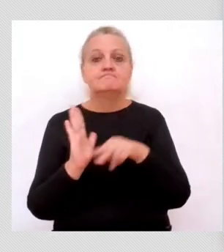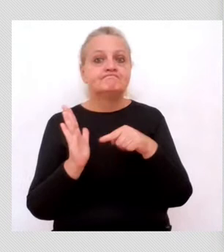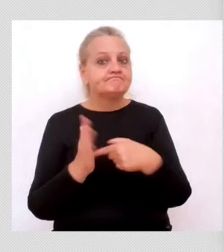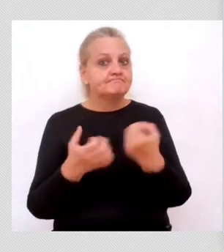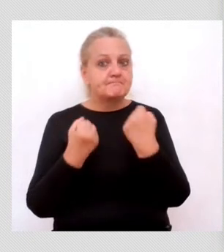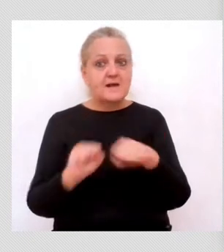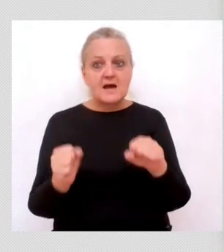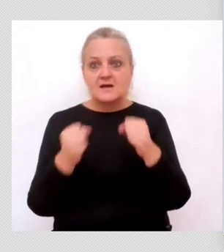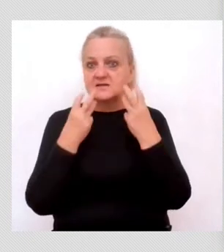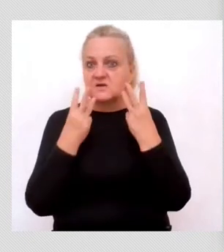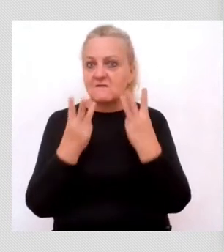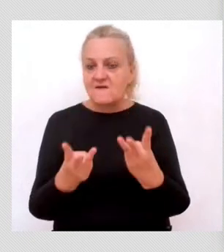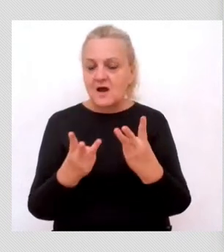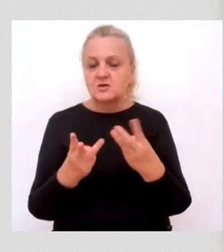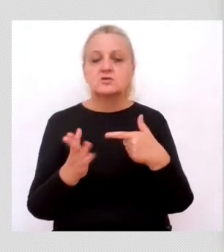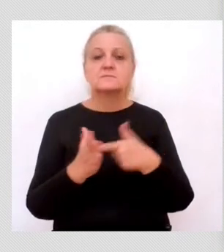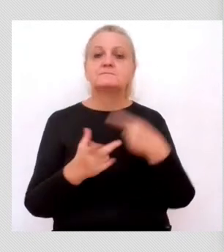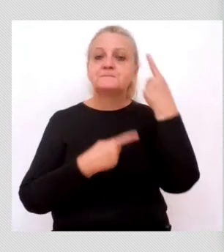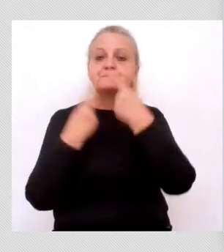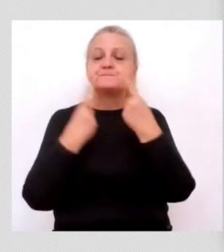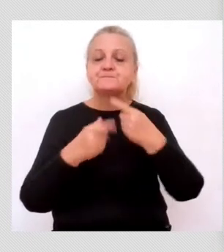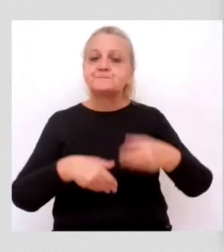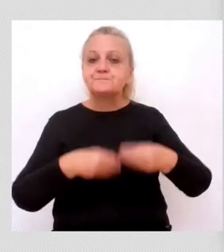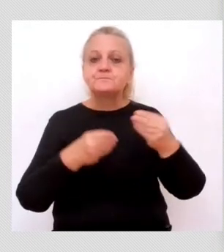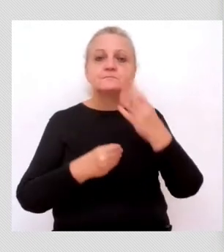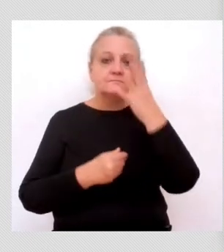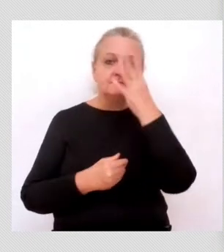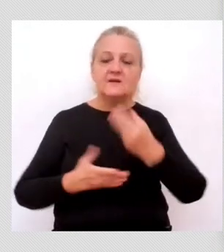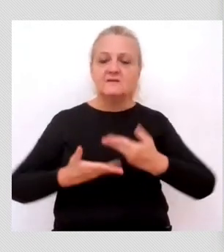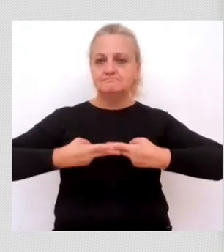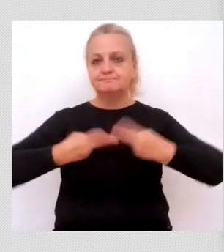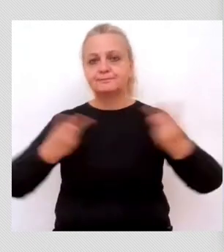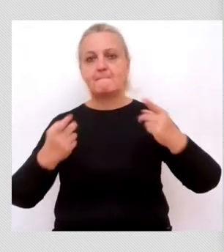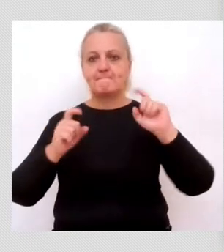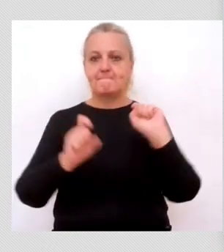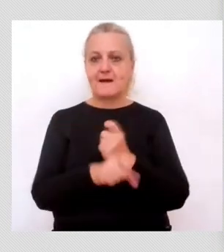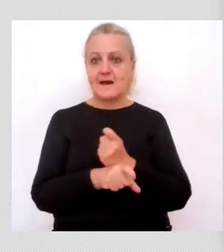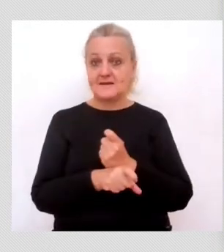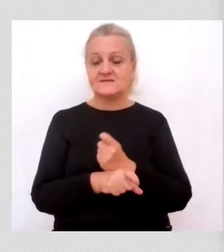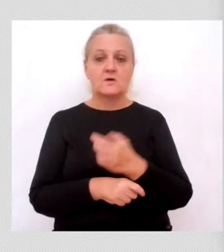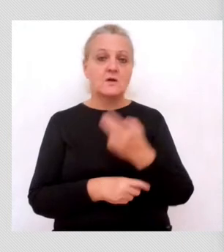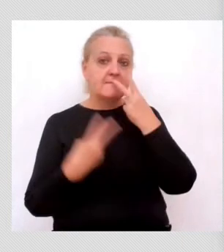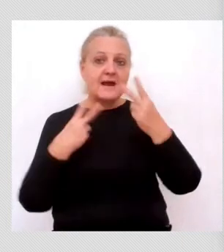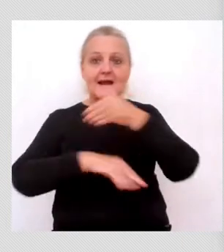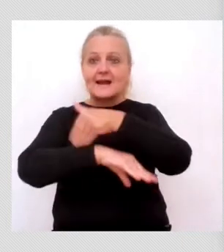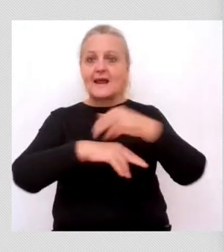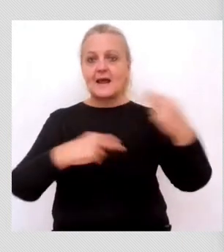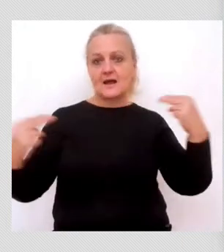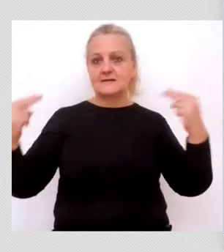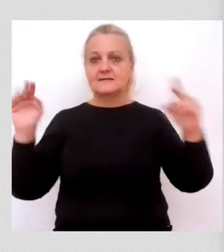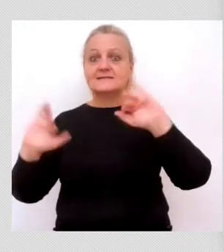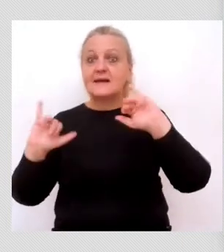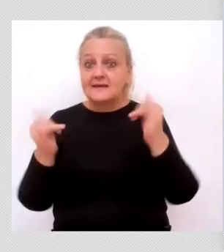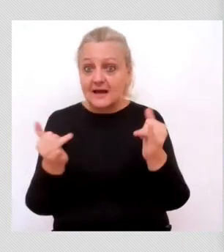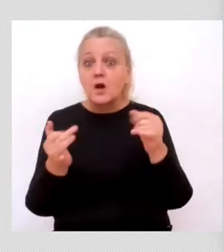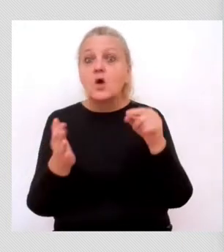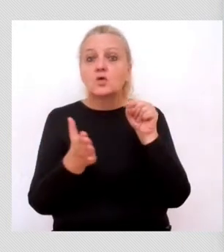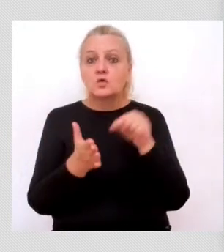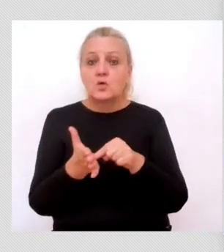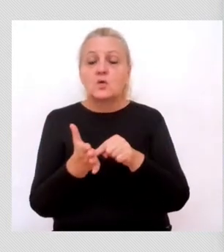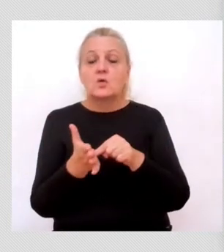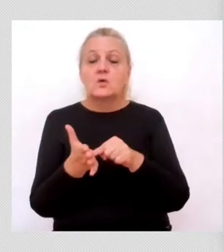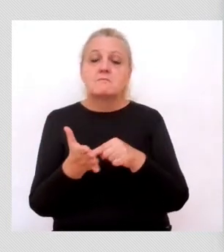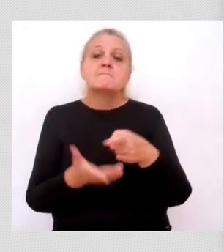ważne z punktu widzenia budowania wizerunku państwa. Jak to państwo jest postrzegane za granicą? Więc to nie jest tak, że